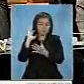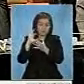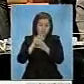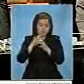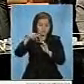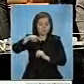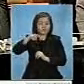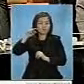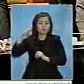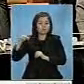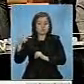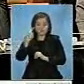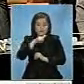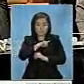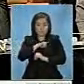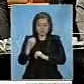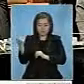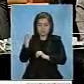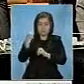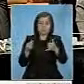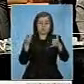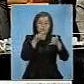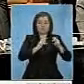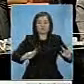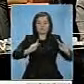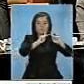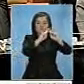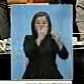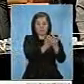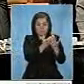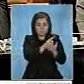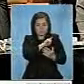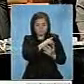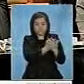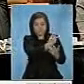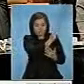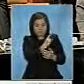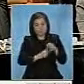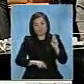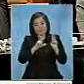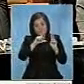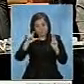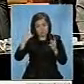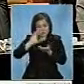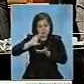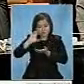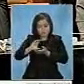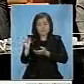การให้อำนาจกระทรวงคลังกู้เงินจำนวนไม่เกิน2ล้านล้านบาทเพื่อลงทุนในระบบคมนาคมขนส่งของประเทศไปแล้วว่